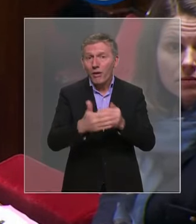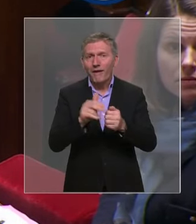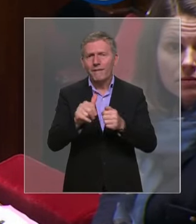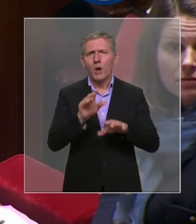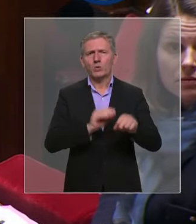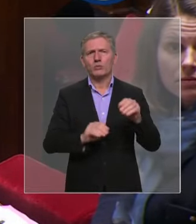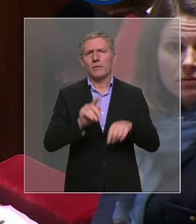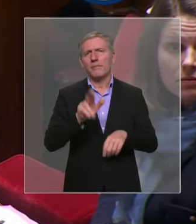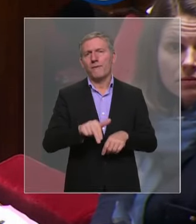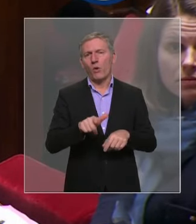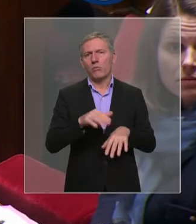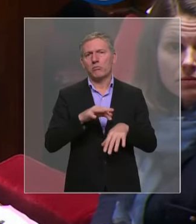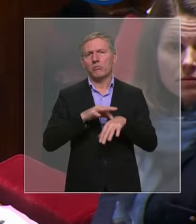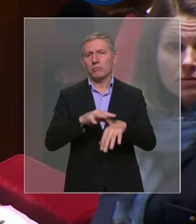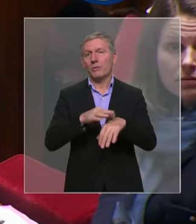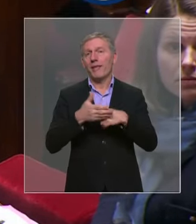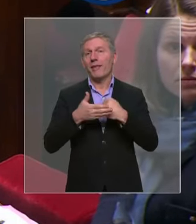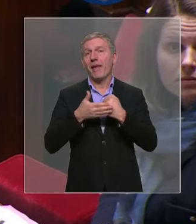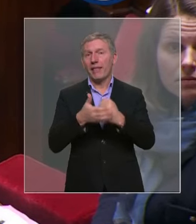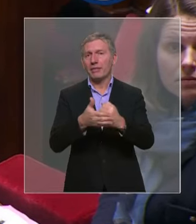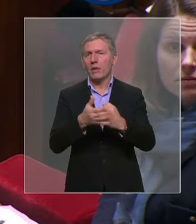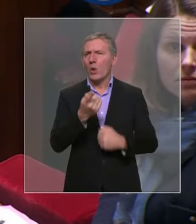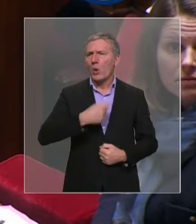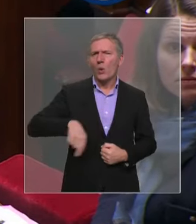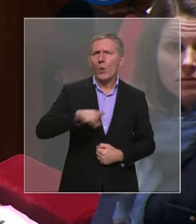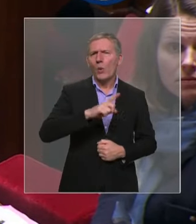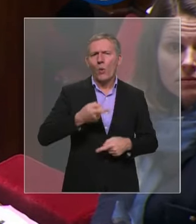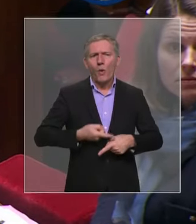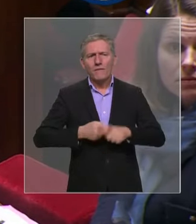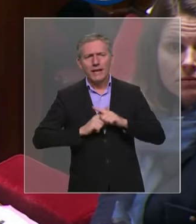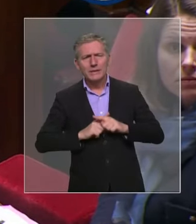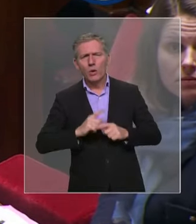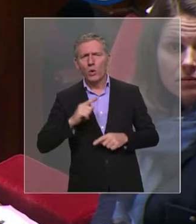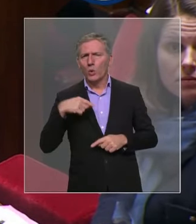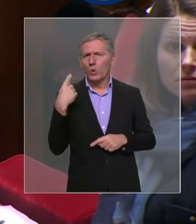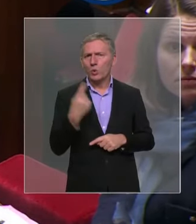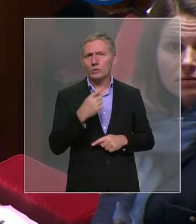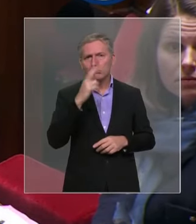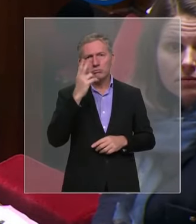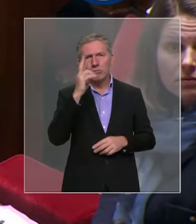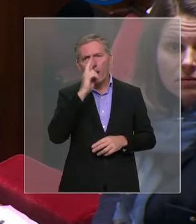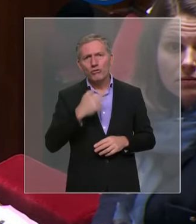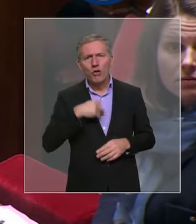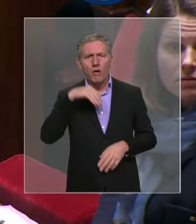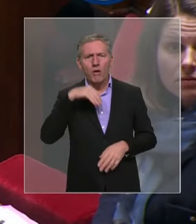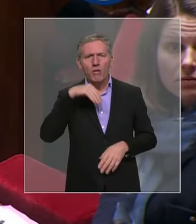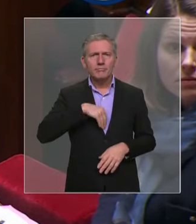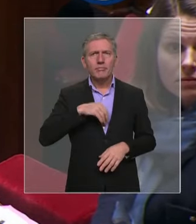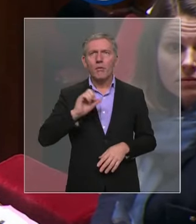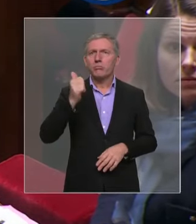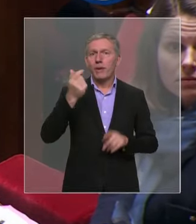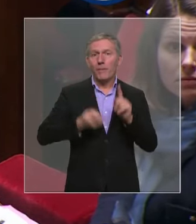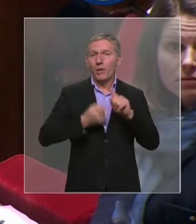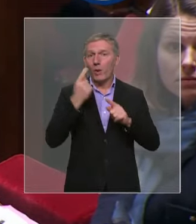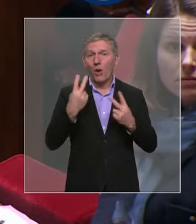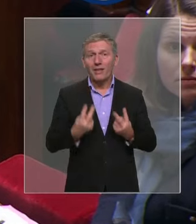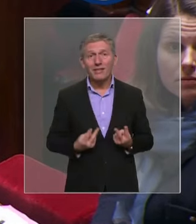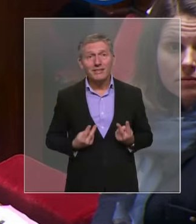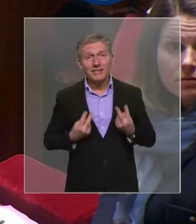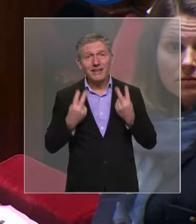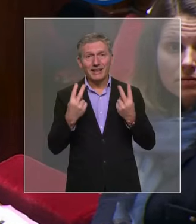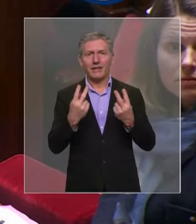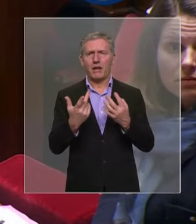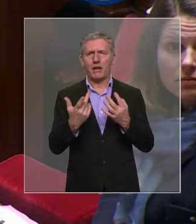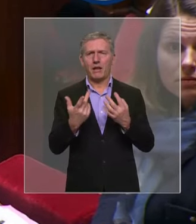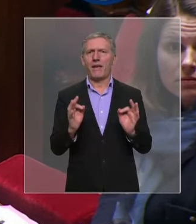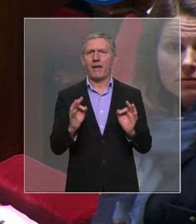et tous, au-delà de nos convictions et de nos croyances, nous nous retrouvons, je crois, autour d'une volonté, la dignité. La dignité face à la